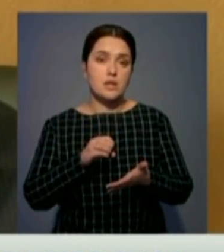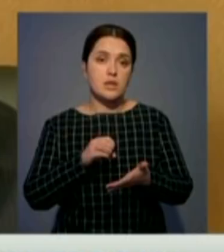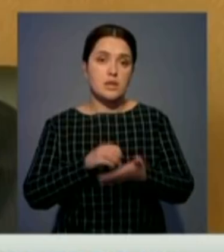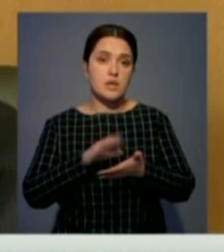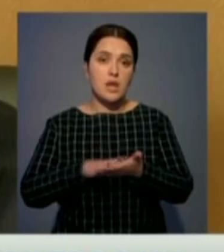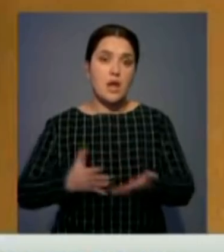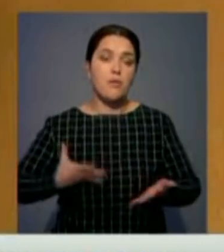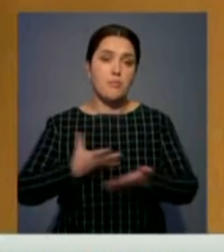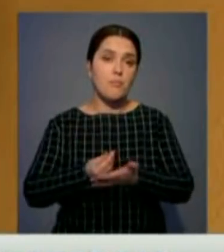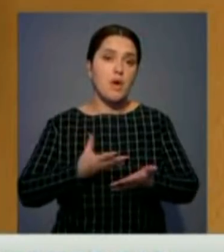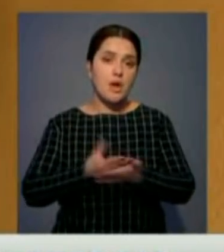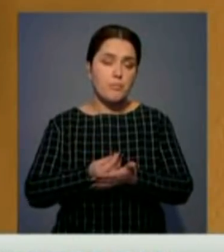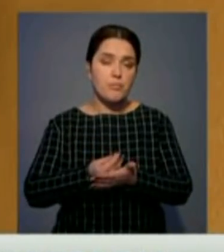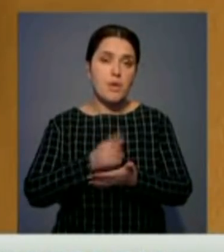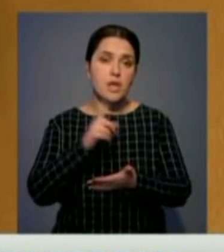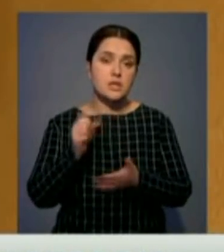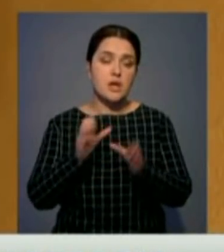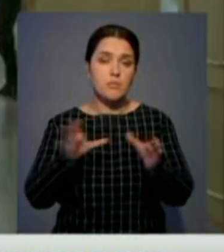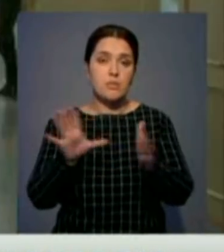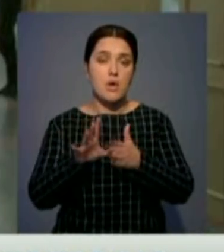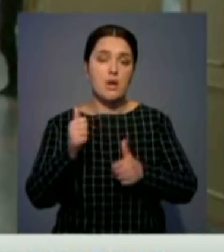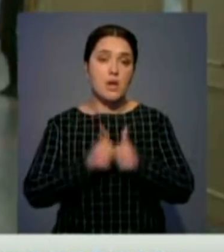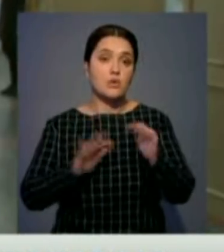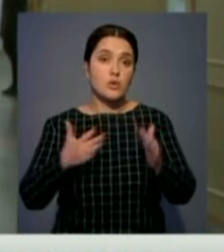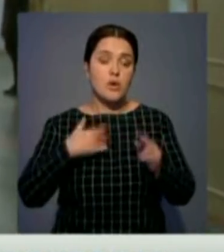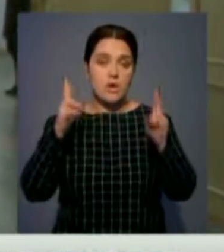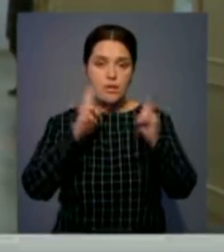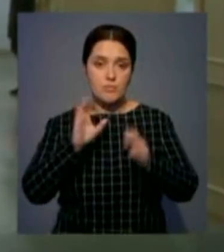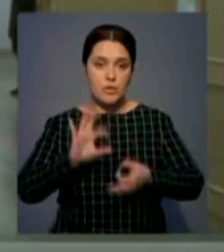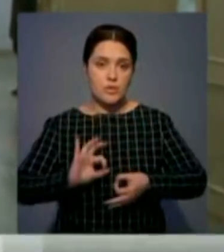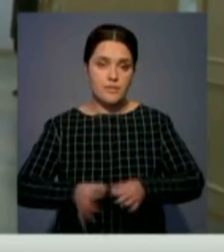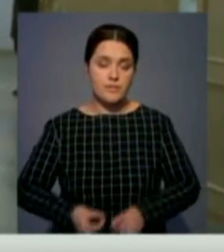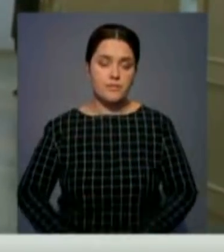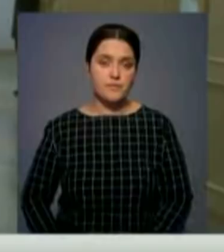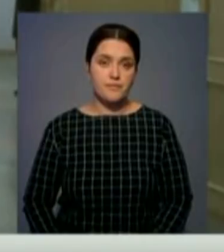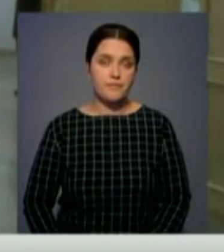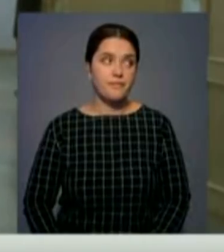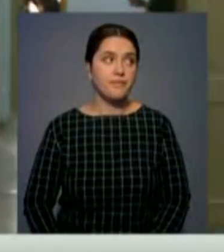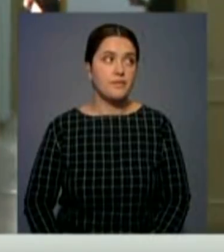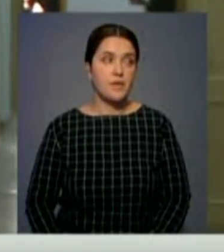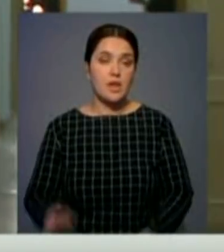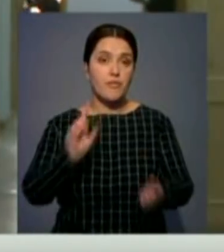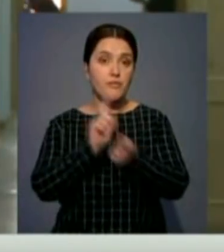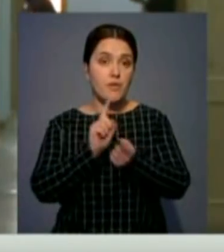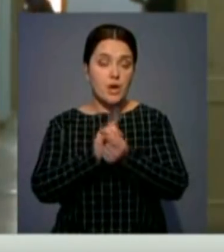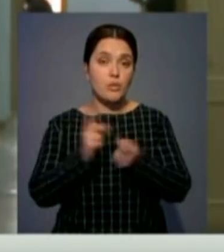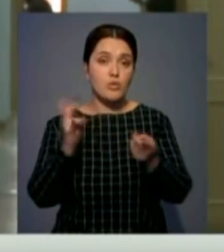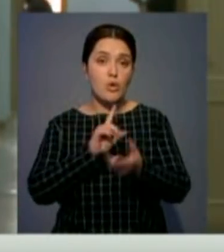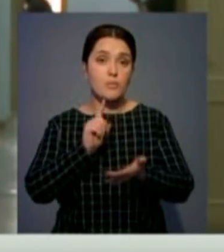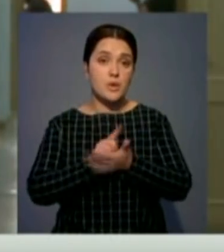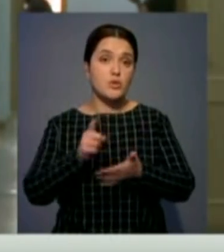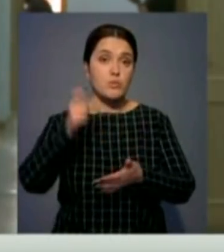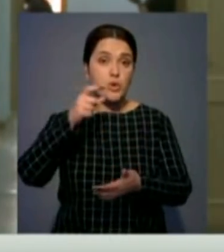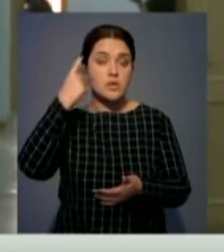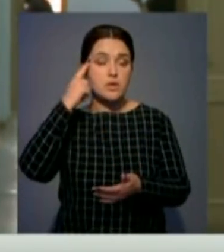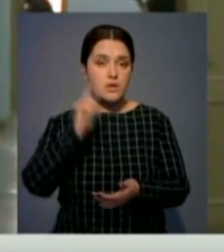платы за коммунальные услуги. По каждому случаю мы будем разбираться. Такие встречи надо проводить обязательно, чтобы люди знали, за